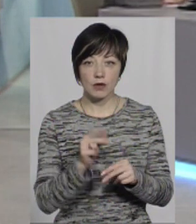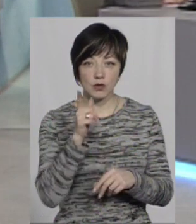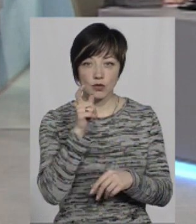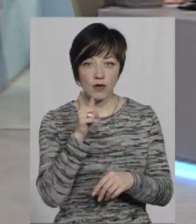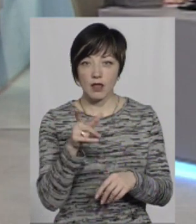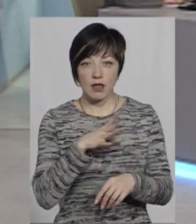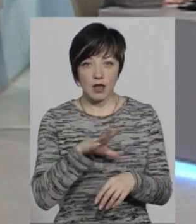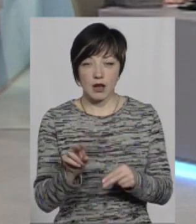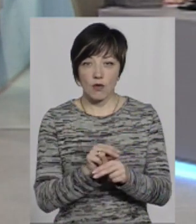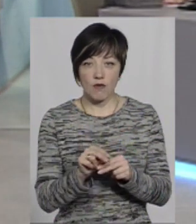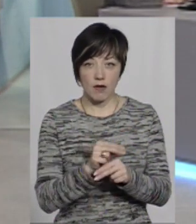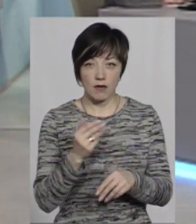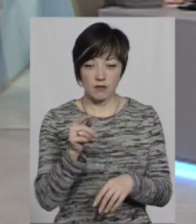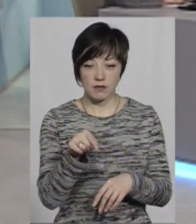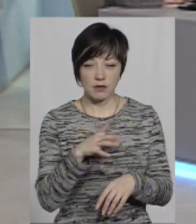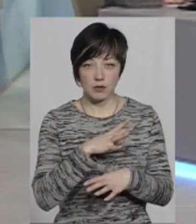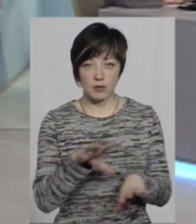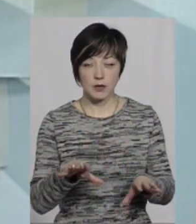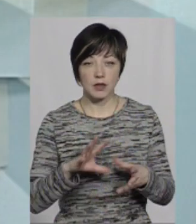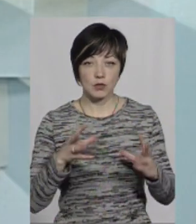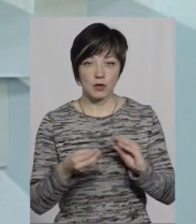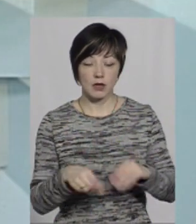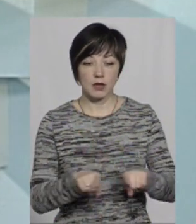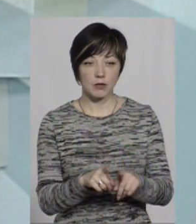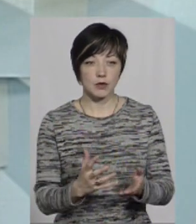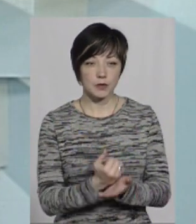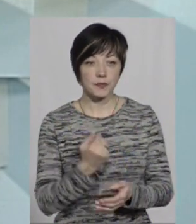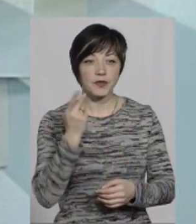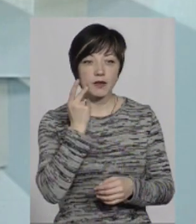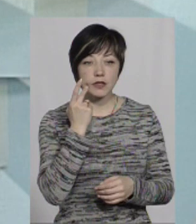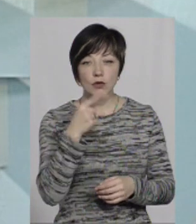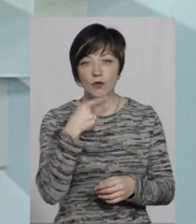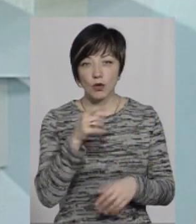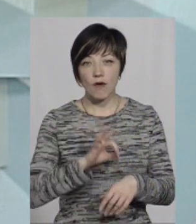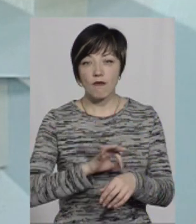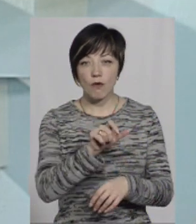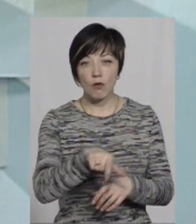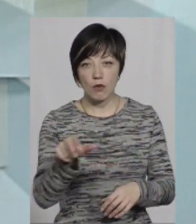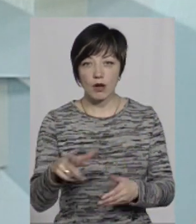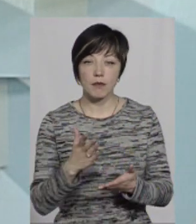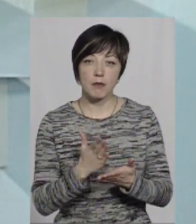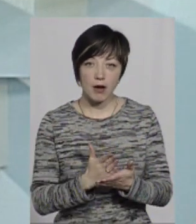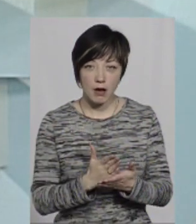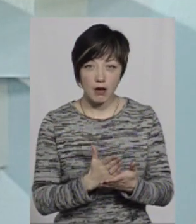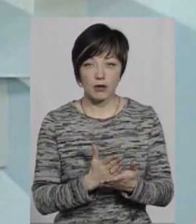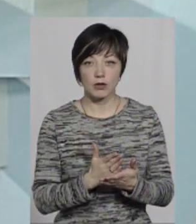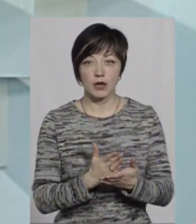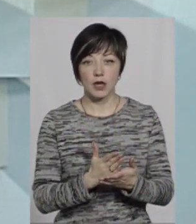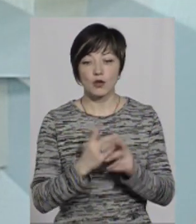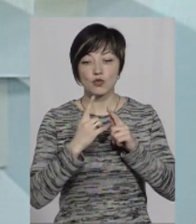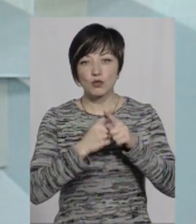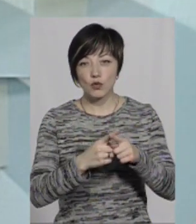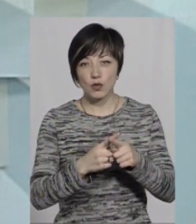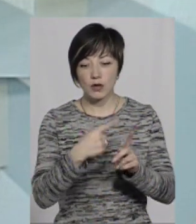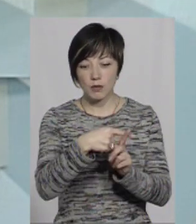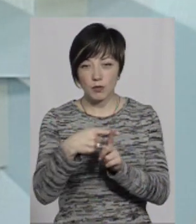діабет. Він не лікувався, до речі. Був такий результат. Ми завжди говоримо, що хворі, які мають А супутню